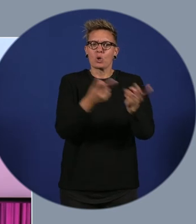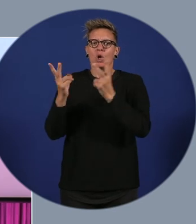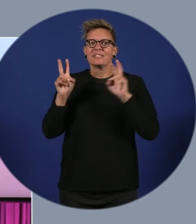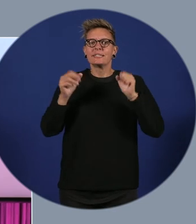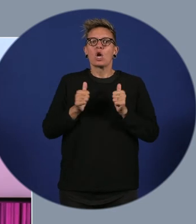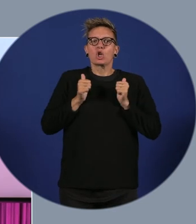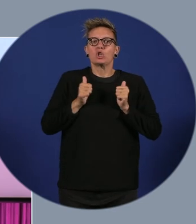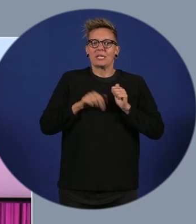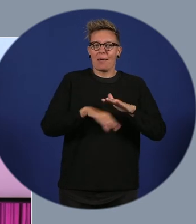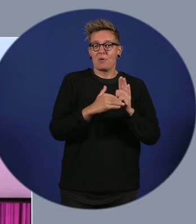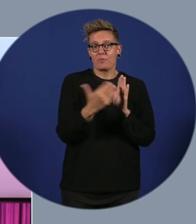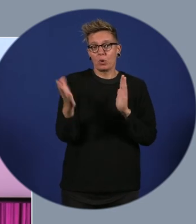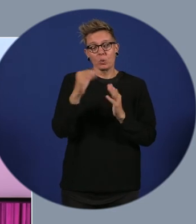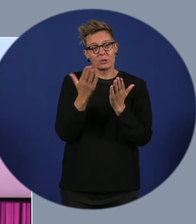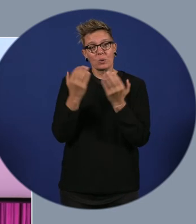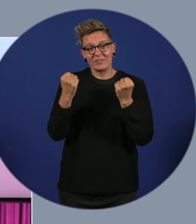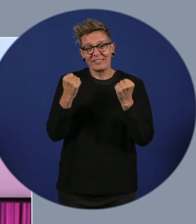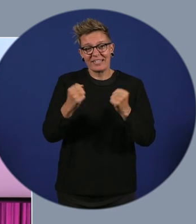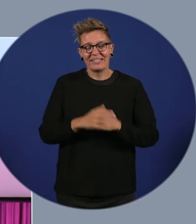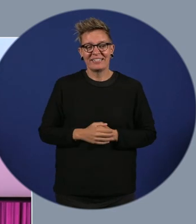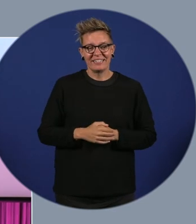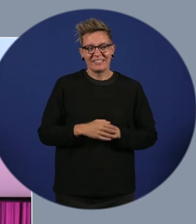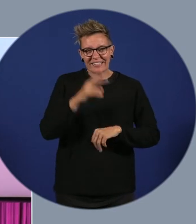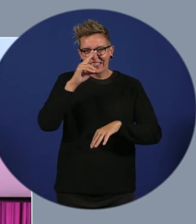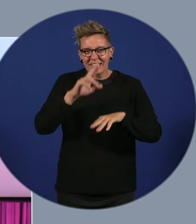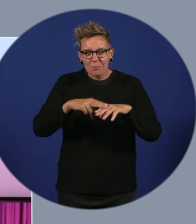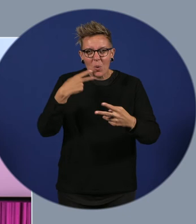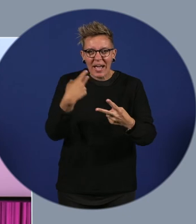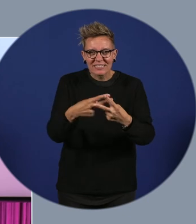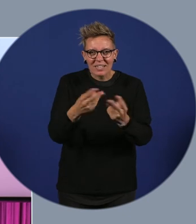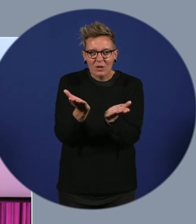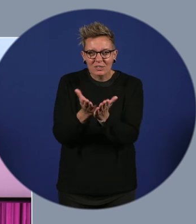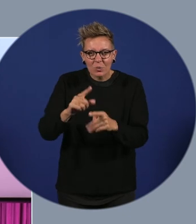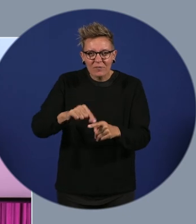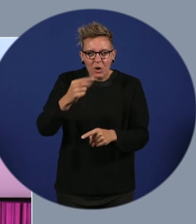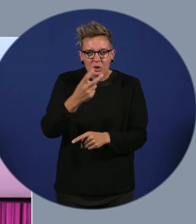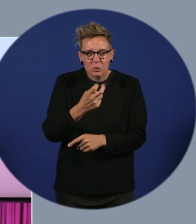hemifrån. Och när jag satt och scrollade på den här hashtag skolval 2022,